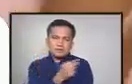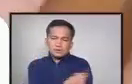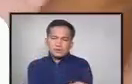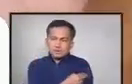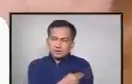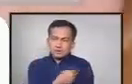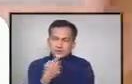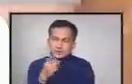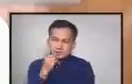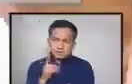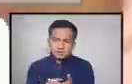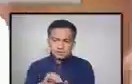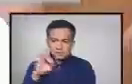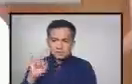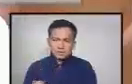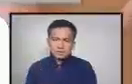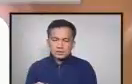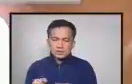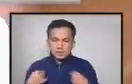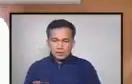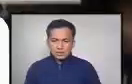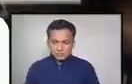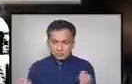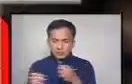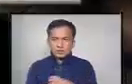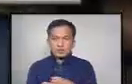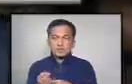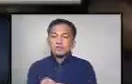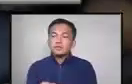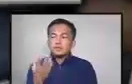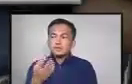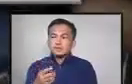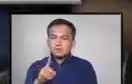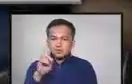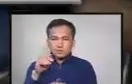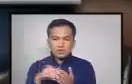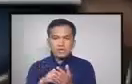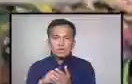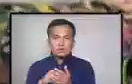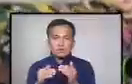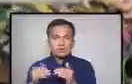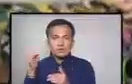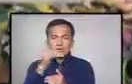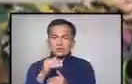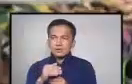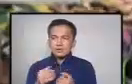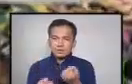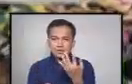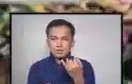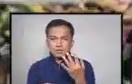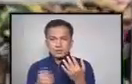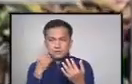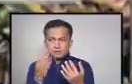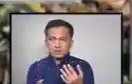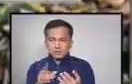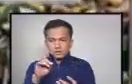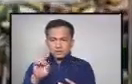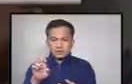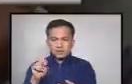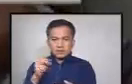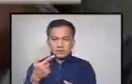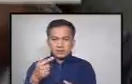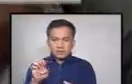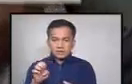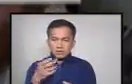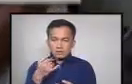Sa datos ng Iligan City Health Office, pumalo na sa higit 1,000 ang kaso habang 15 na ang nasawi sa dengue. Kaya